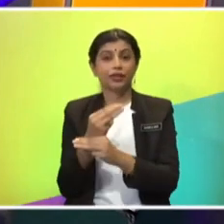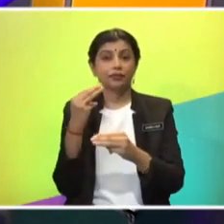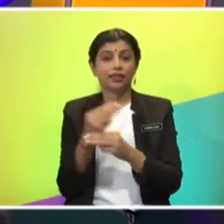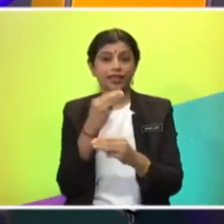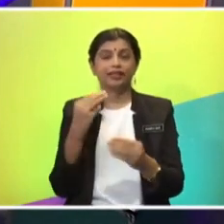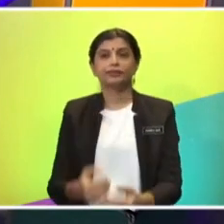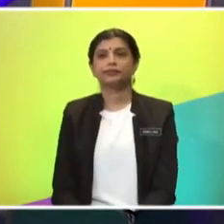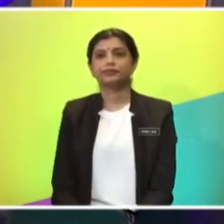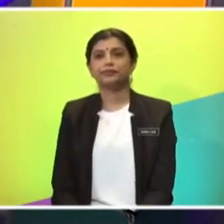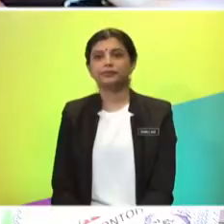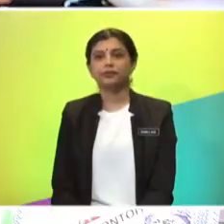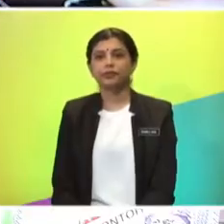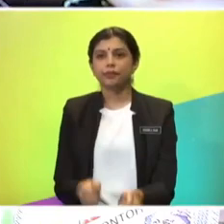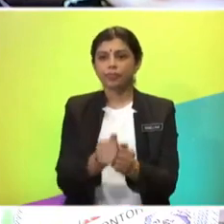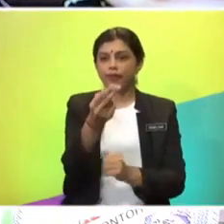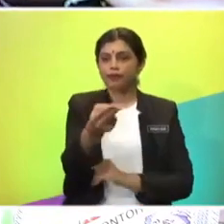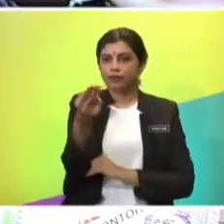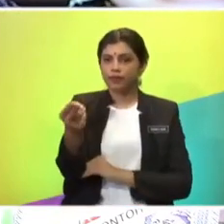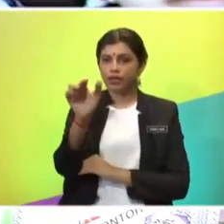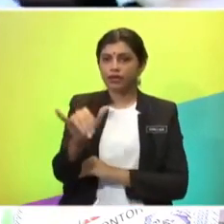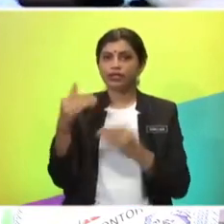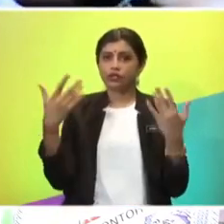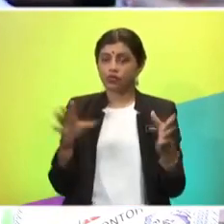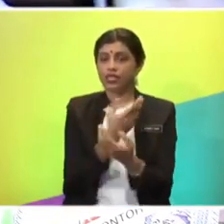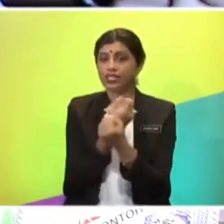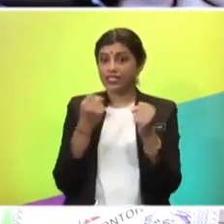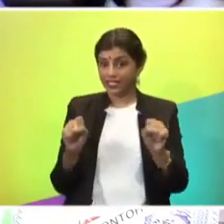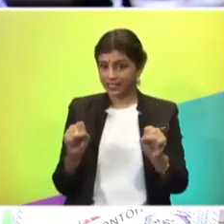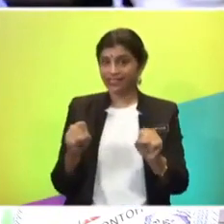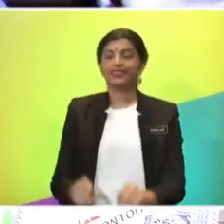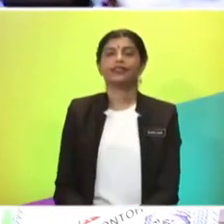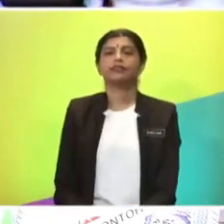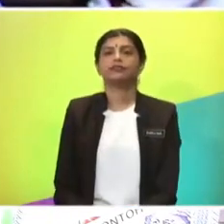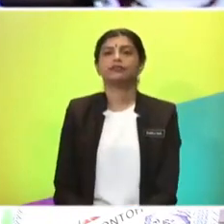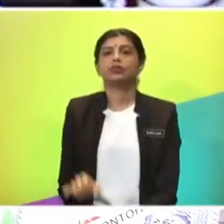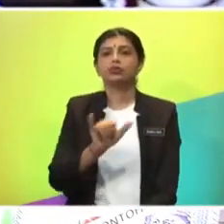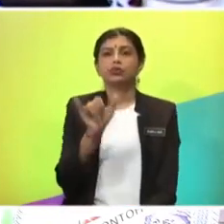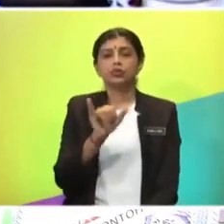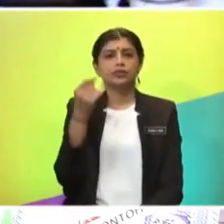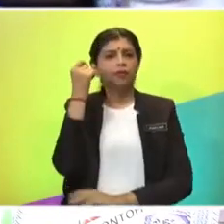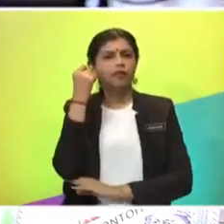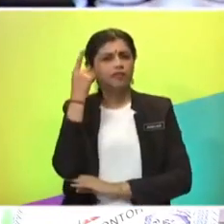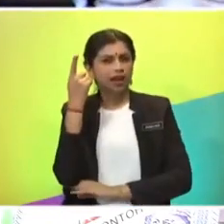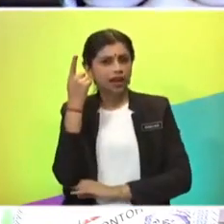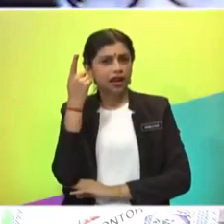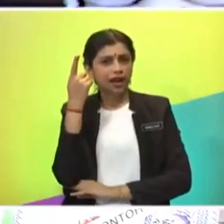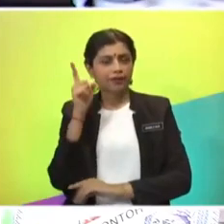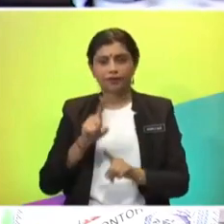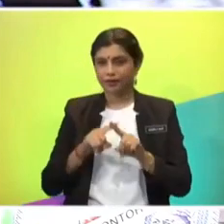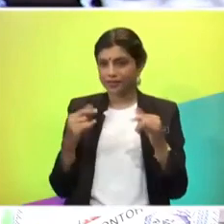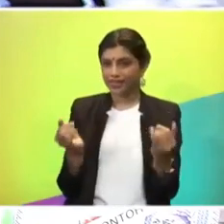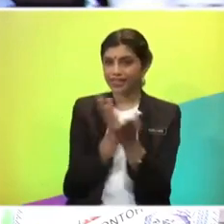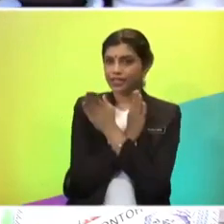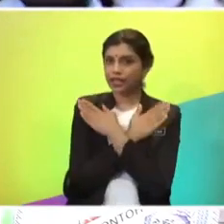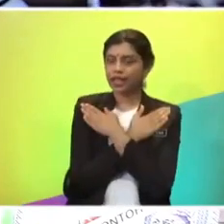dengan bahan-bahan yang telah kita sediakan, cikgu dah bawa pada pagi ini, cikgu dah sediakan untuk kita nak sama-sama faham dalam penerokaan kita ini. Tapi kita nak berhenti rehat